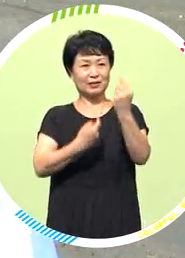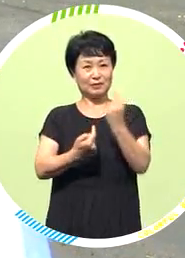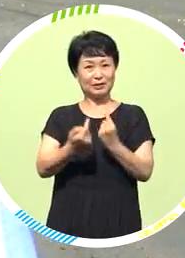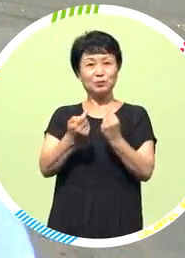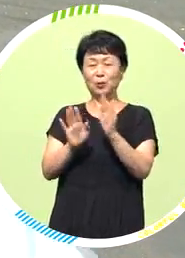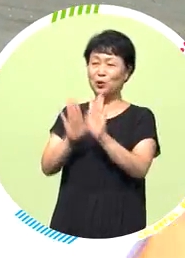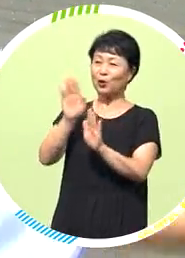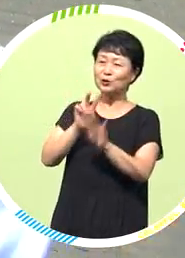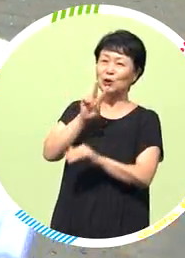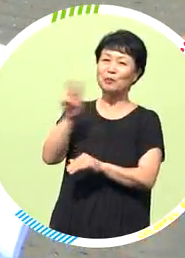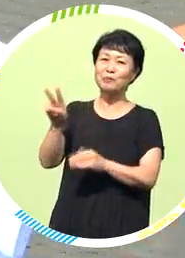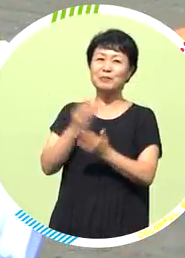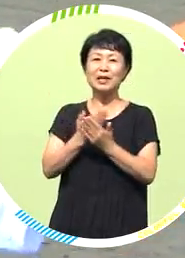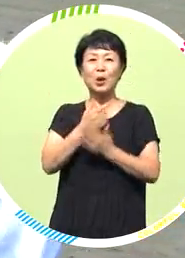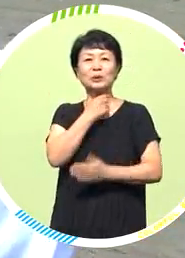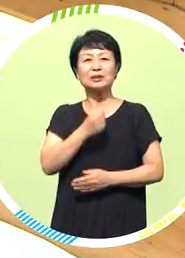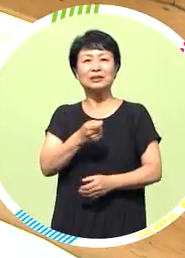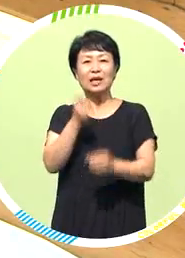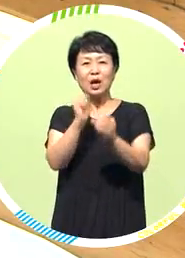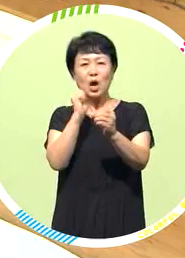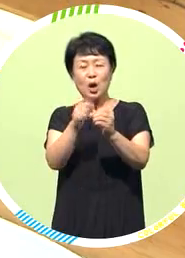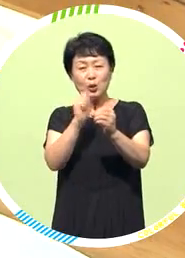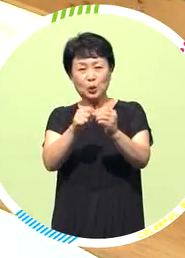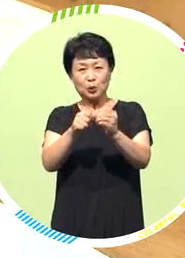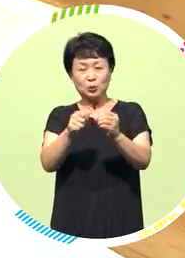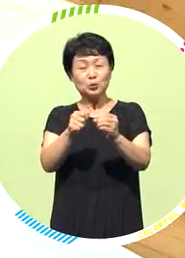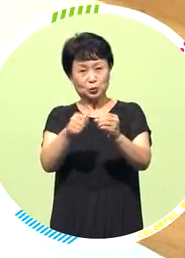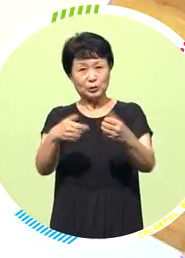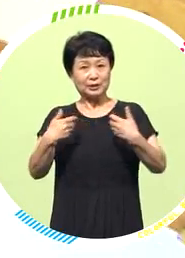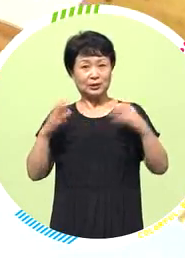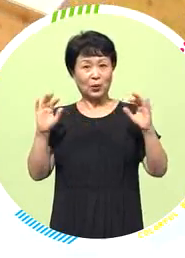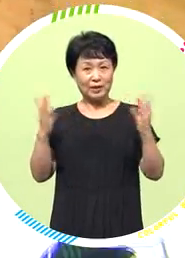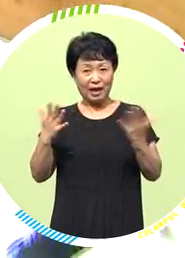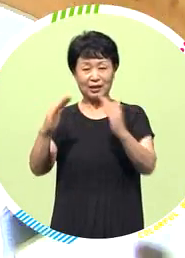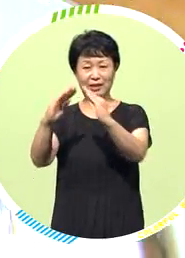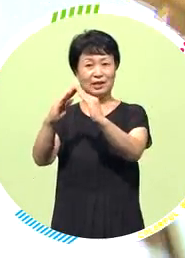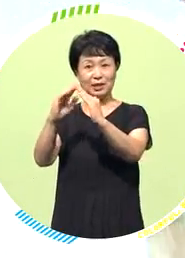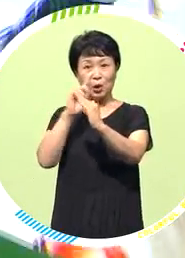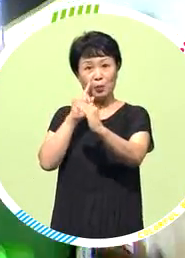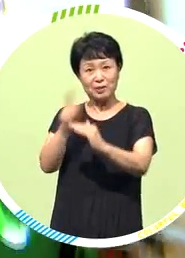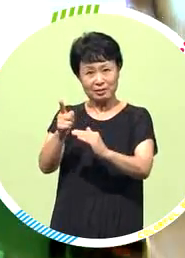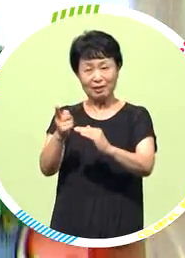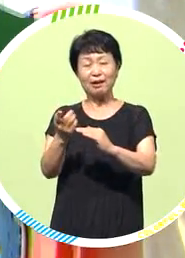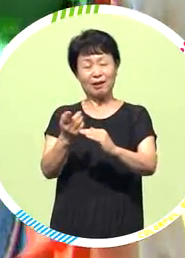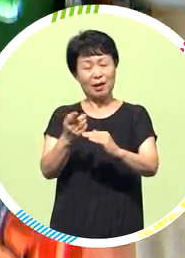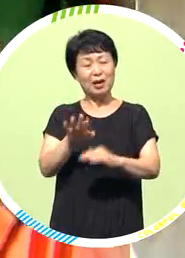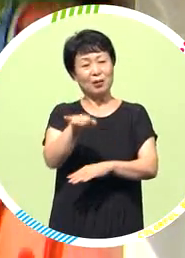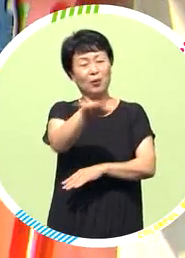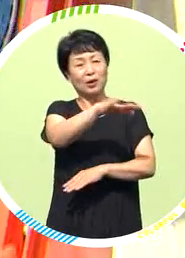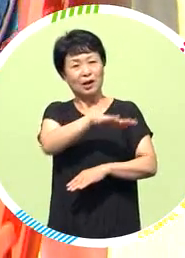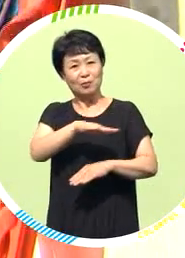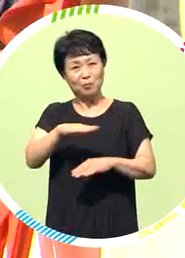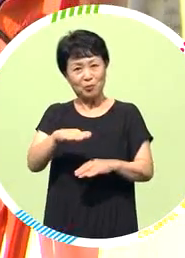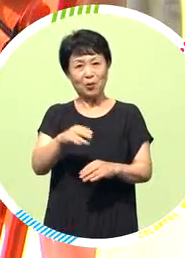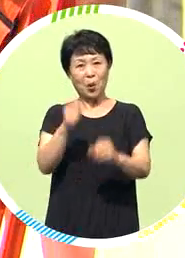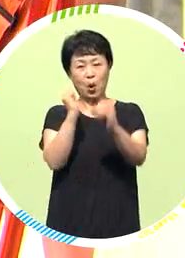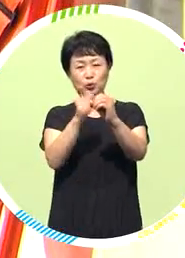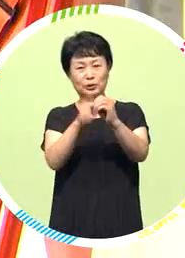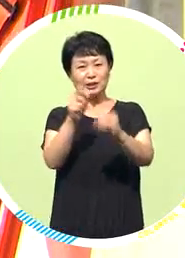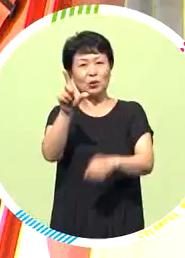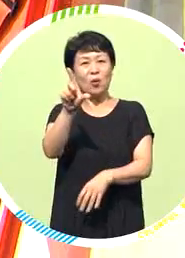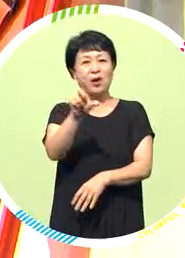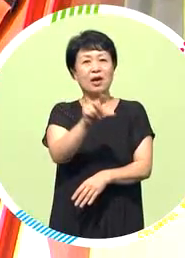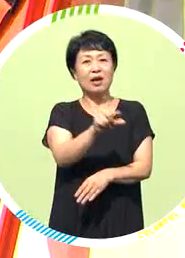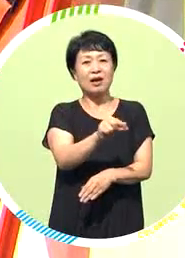ったり、また釘のない海の家を発信として他のいろんな海の家もなるべく釘を使わない工夫をしてもらって、もうず